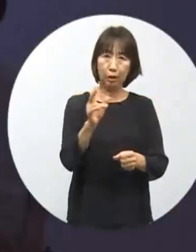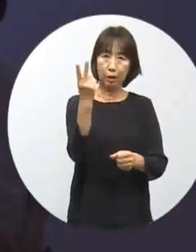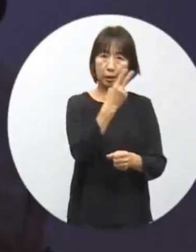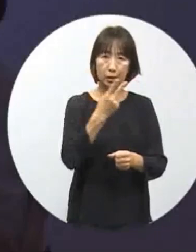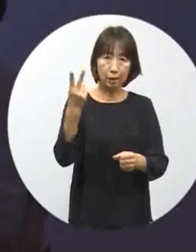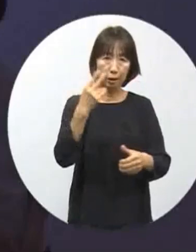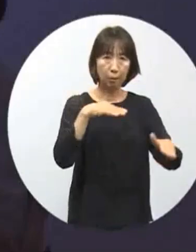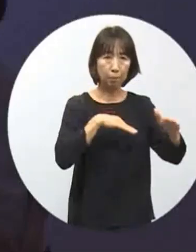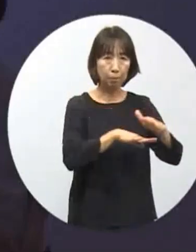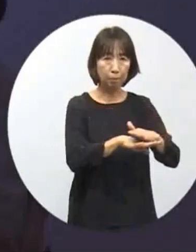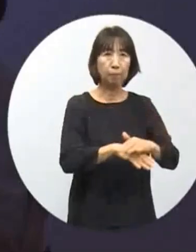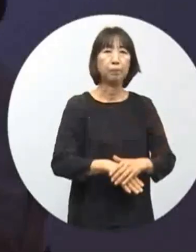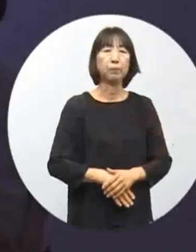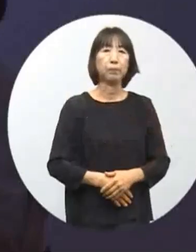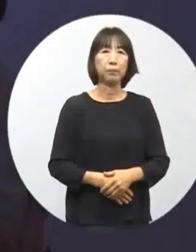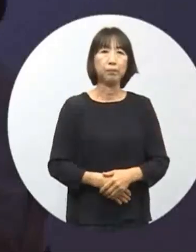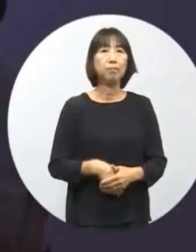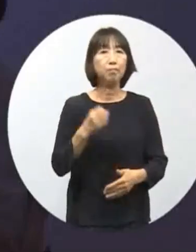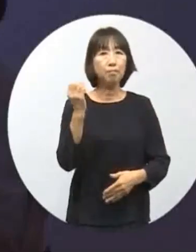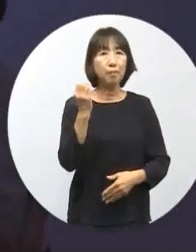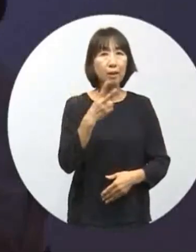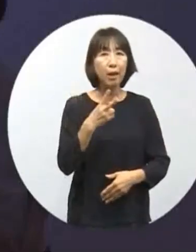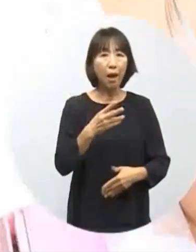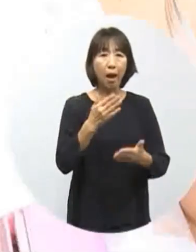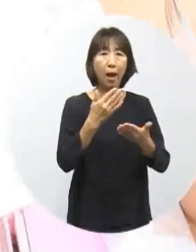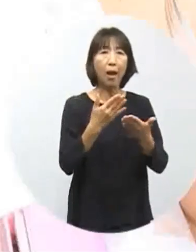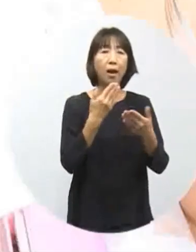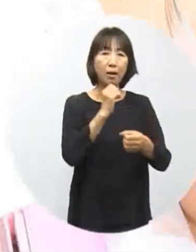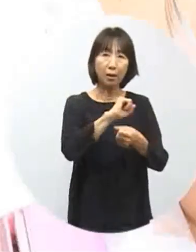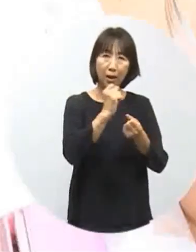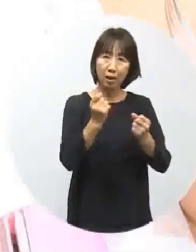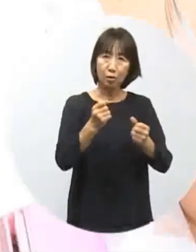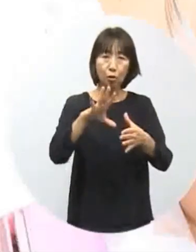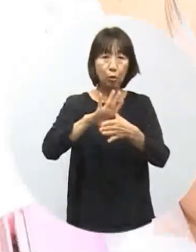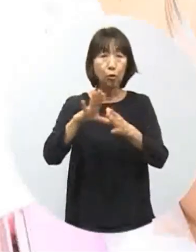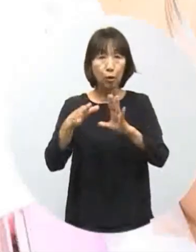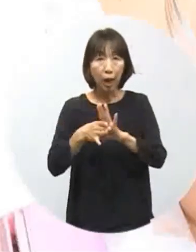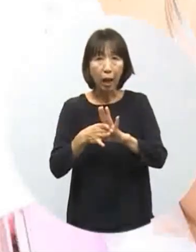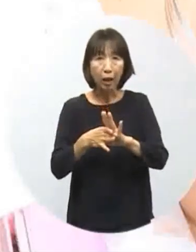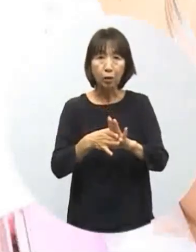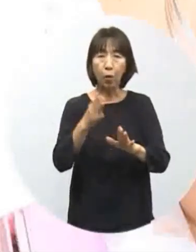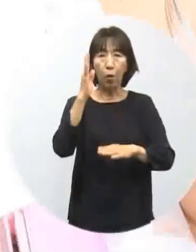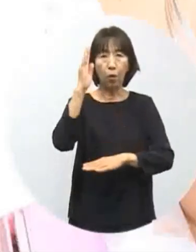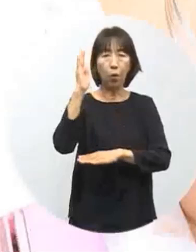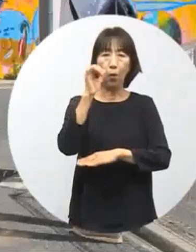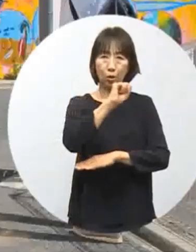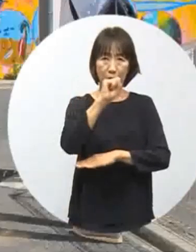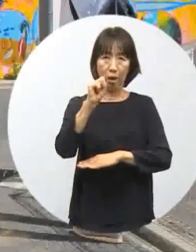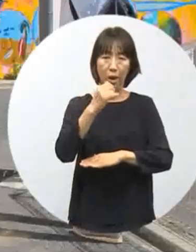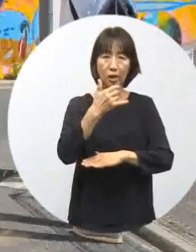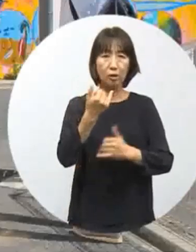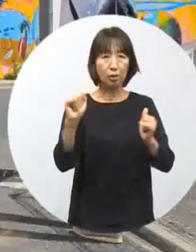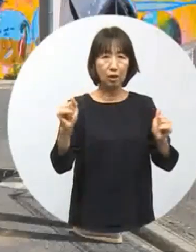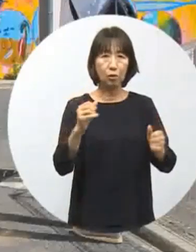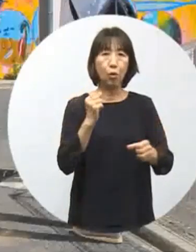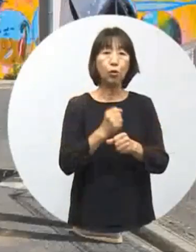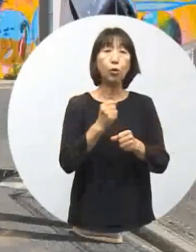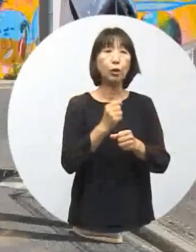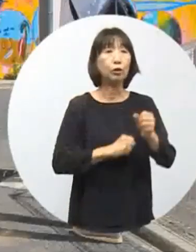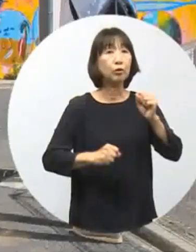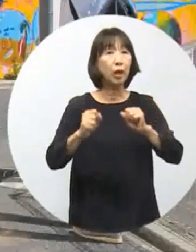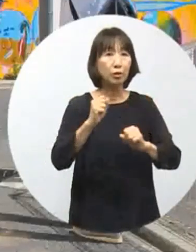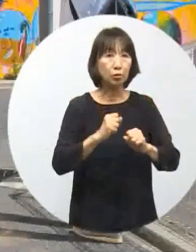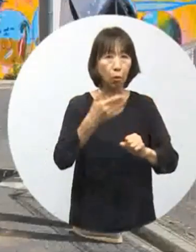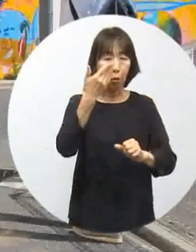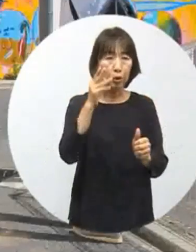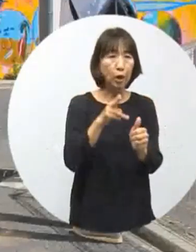蔵。また芸術文化について学ぶ講座や市民の創作活動、青少